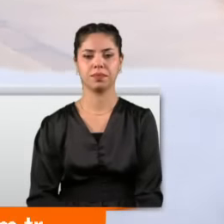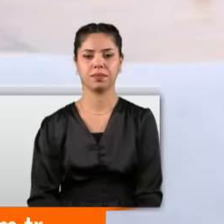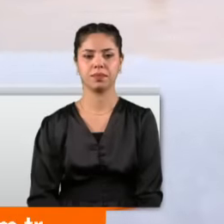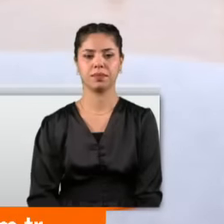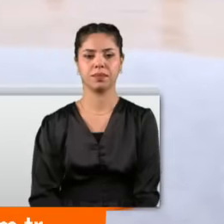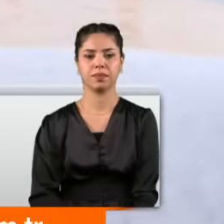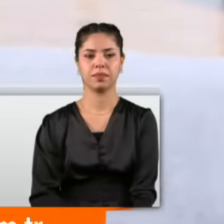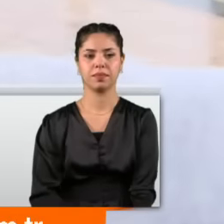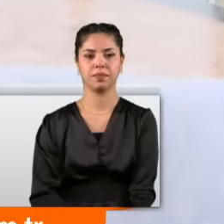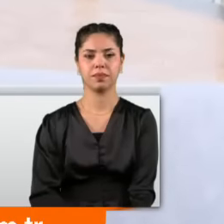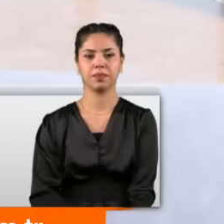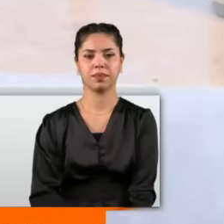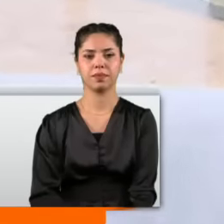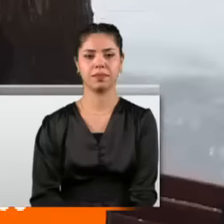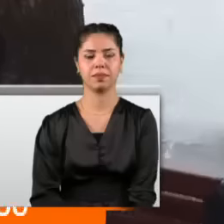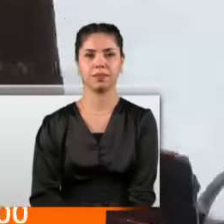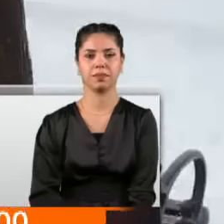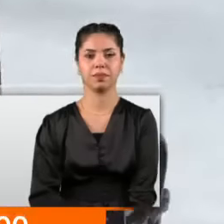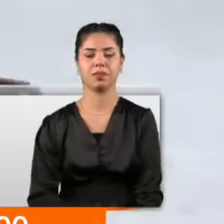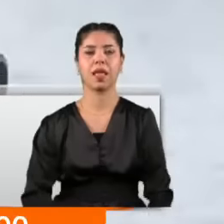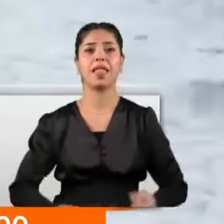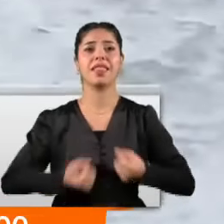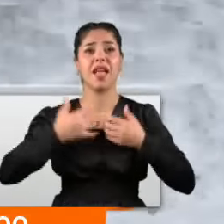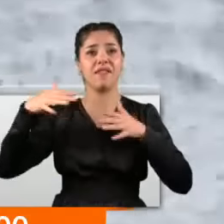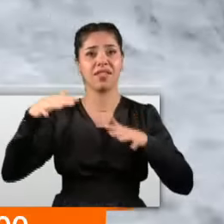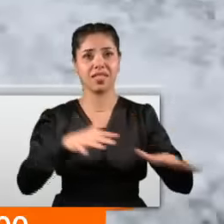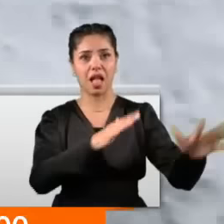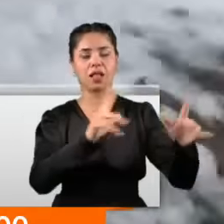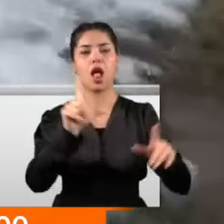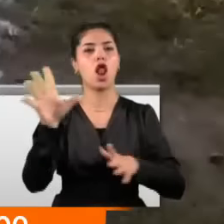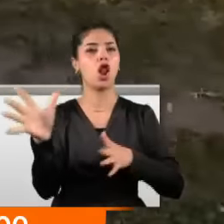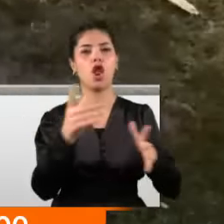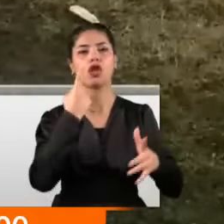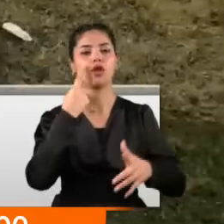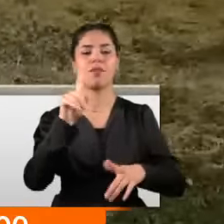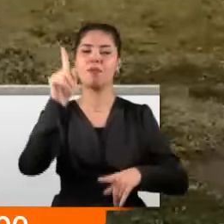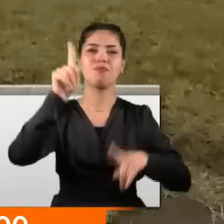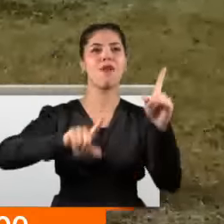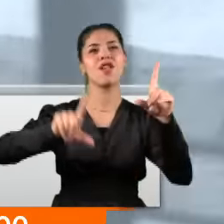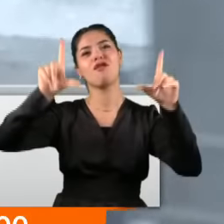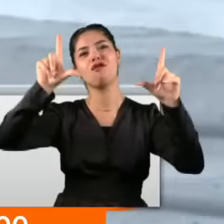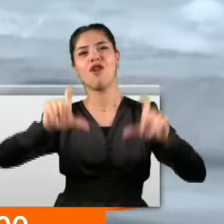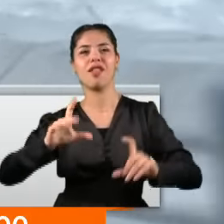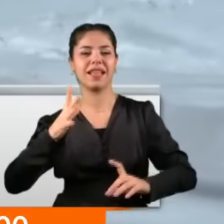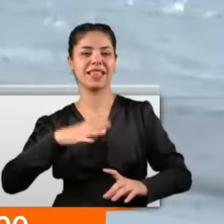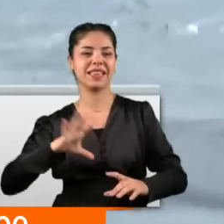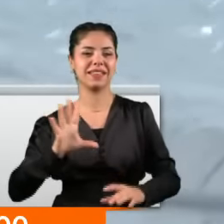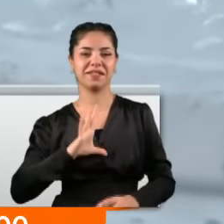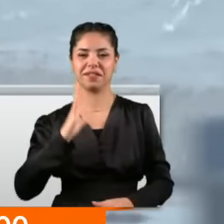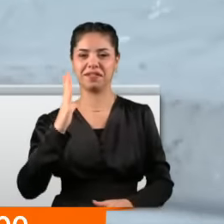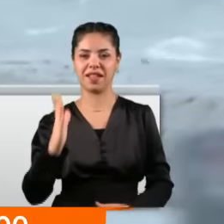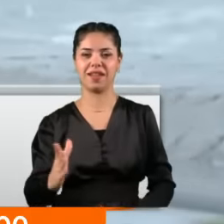rüzgar biraz savuruyor ama o da güzel. Dev dalgalara ve Lodos'a aldırmadan fotoğraf çekme telaşına düşenler de